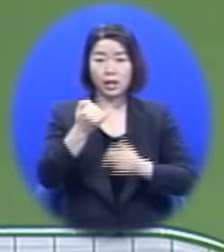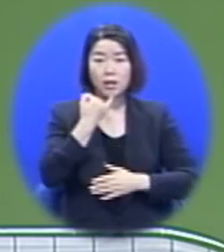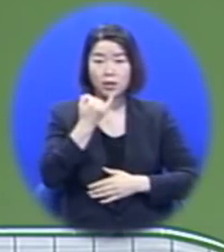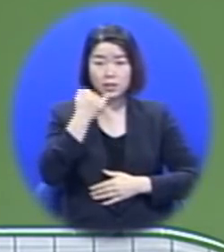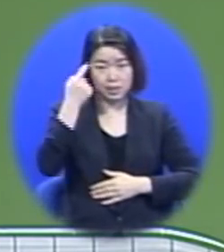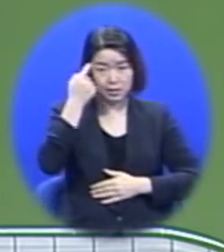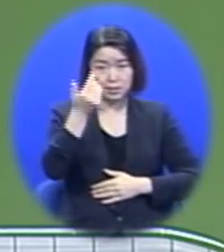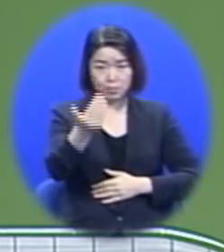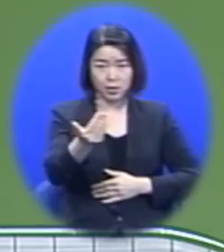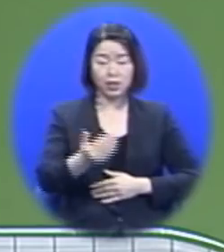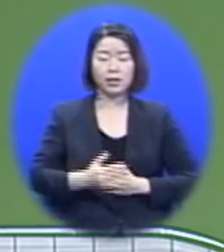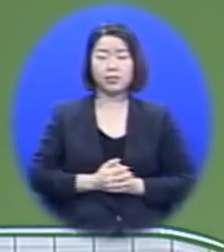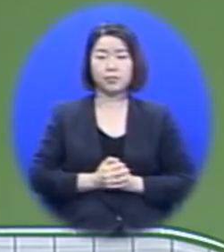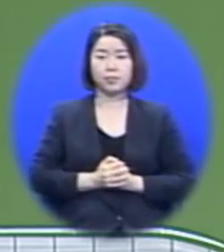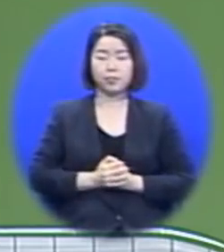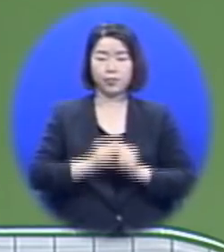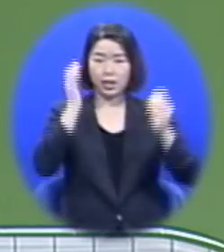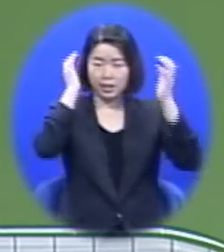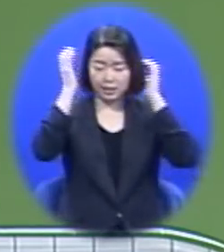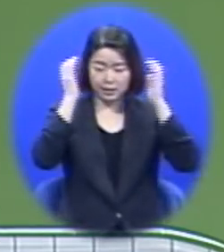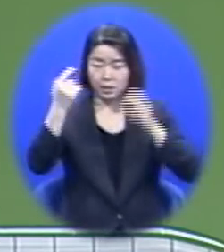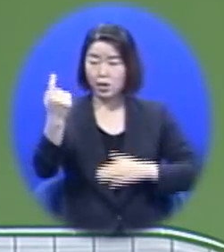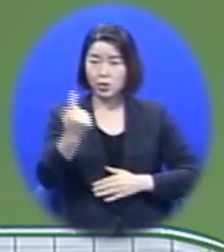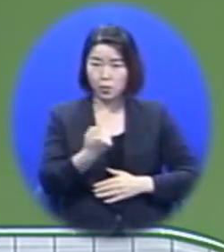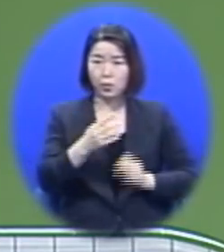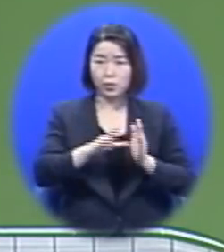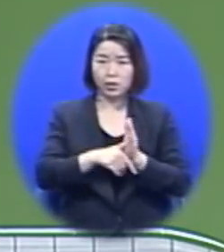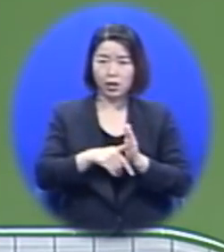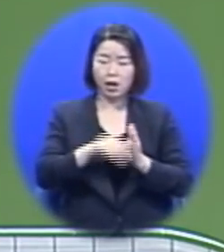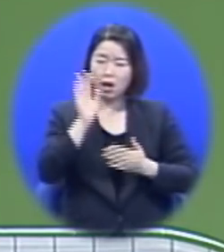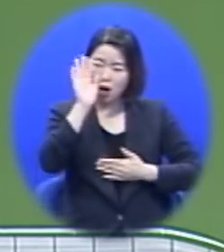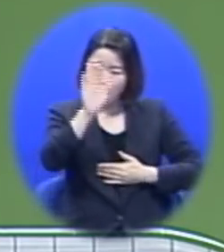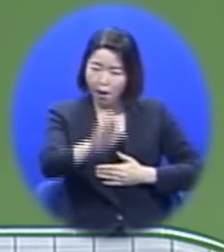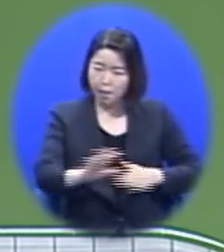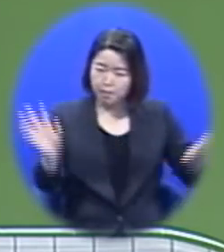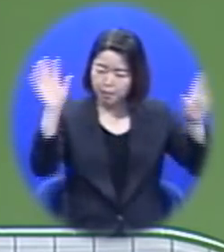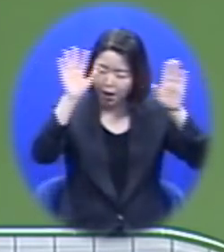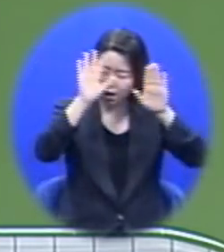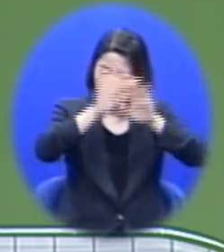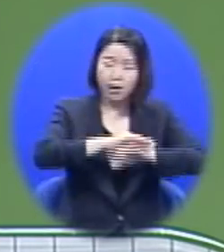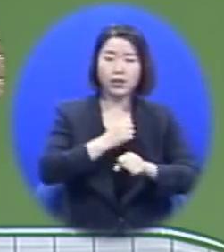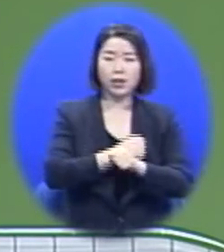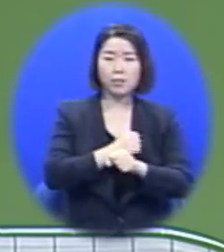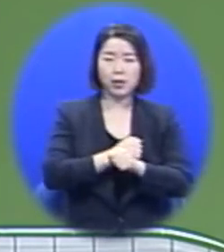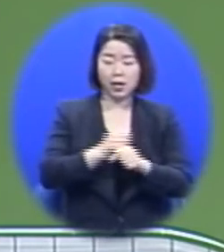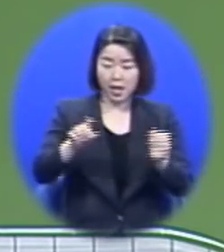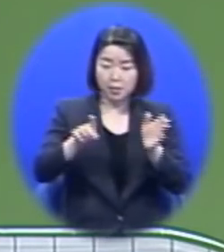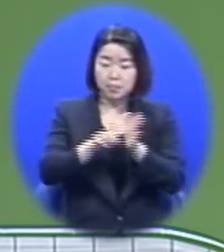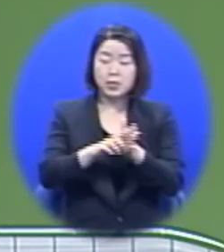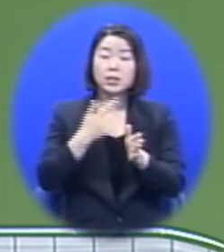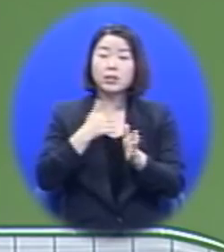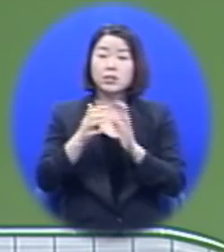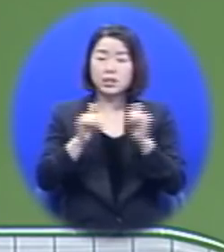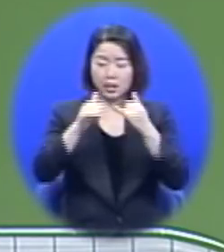괜찮겠습니까? 시련이 오는데 앞이 캄캄합니다. 믿었던 사람 다